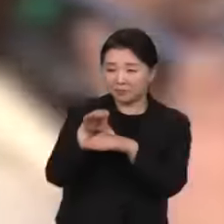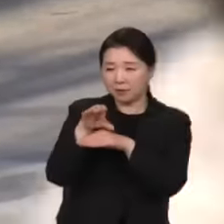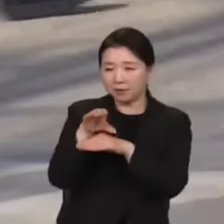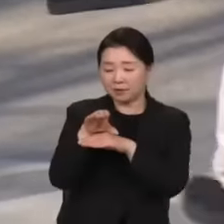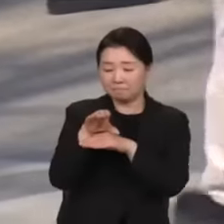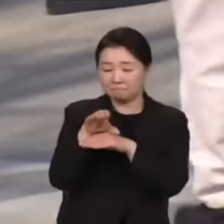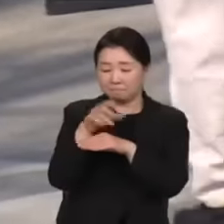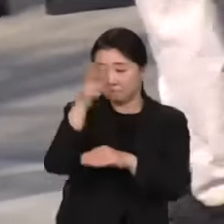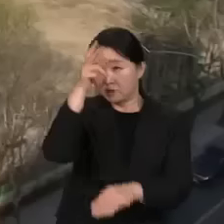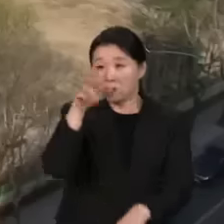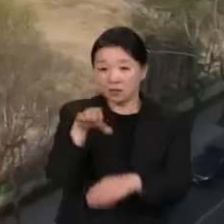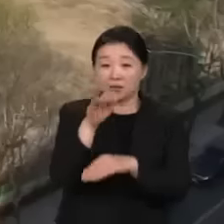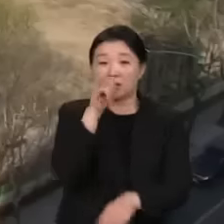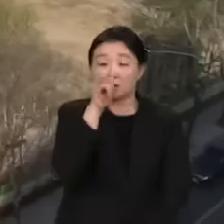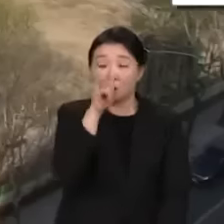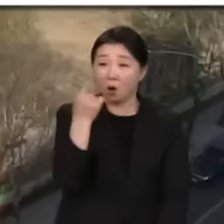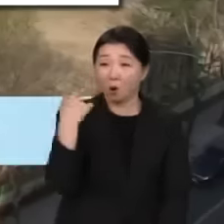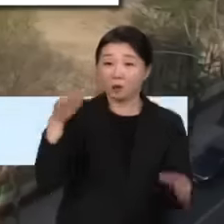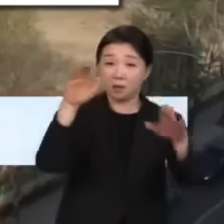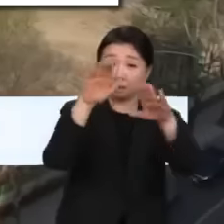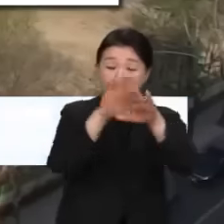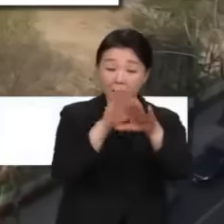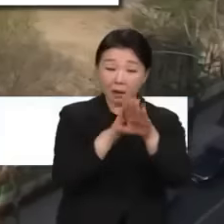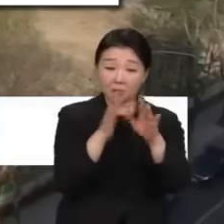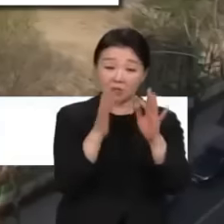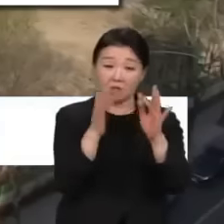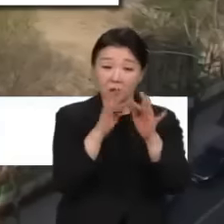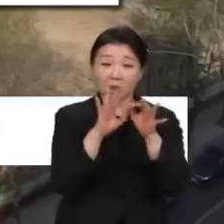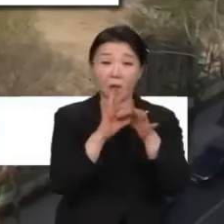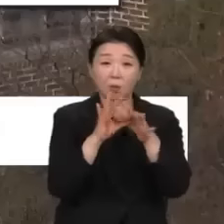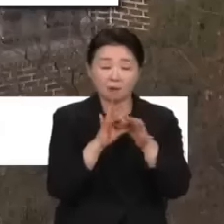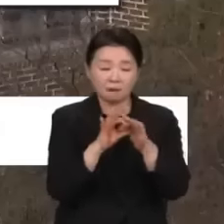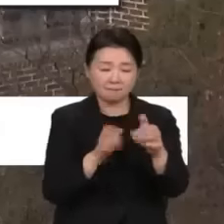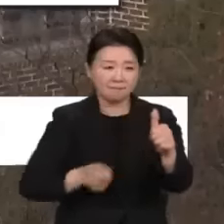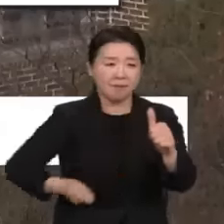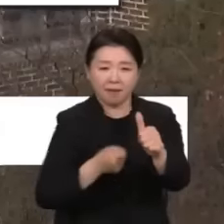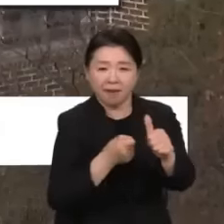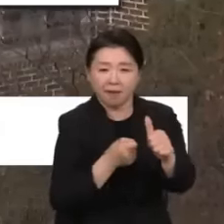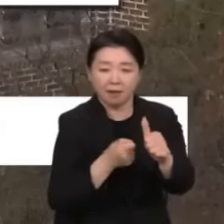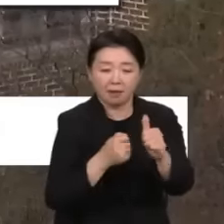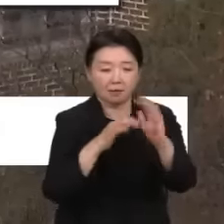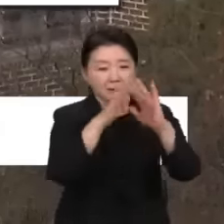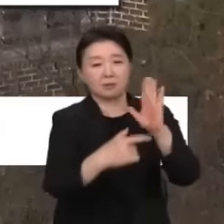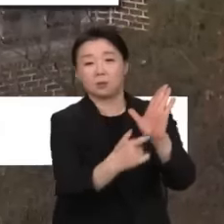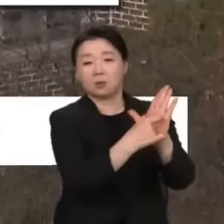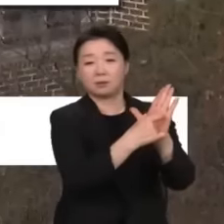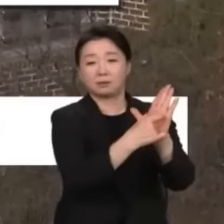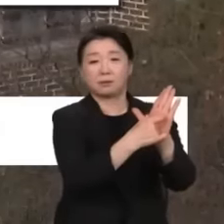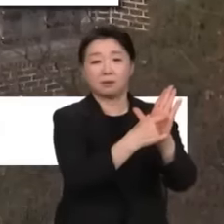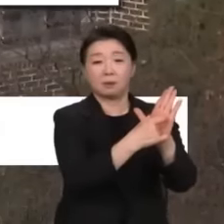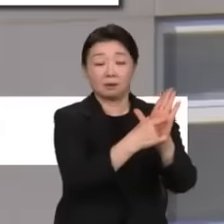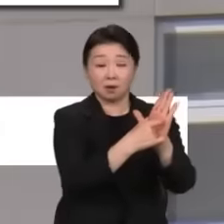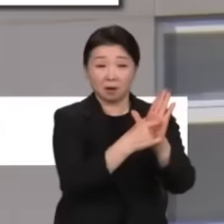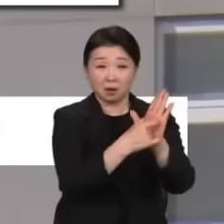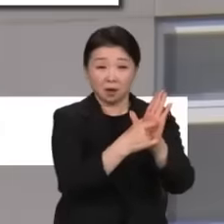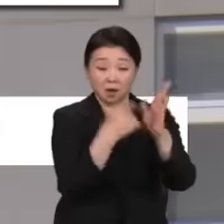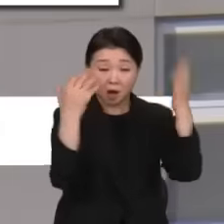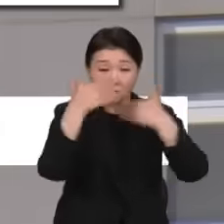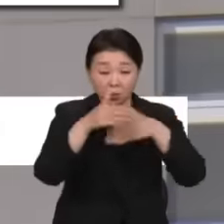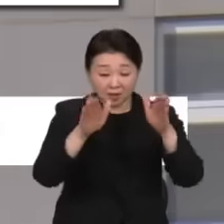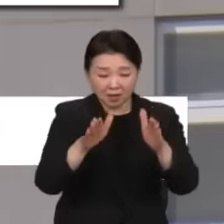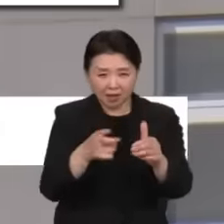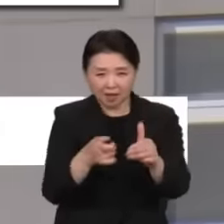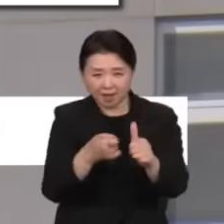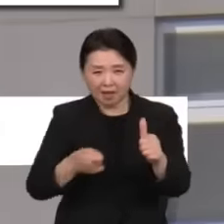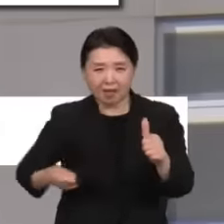있습니다. 어젯밤 인터넷 커뮤니티에 이 학교에서 칼부림을 하겠다는 글이 올라왔습니다. 교실에 흉기를 가져가